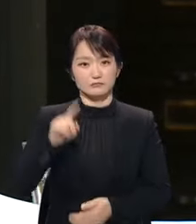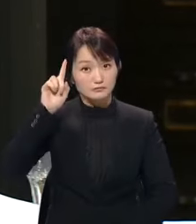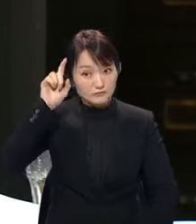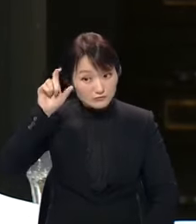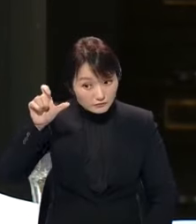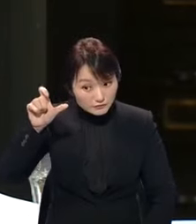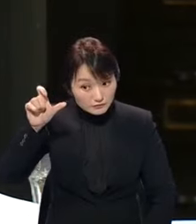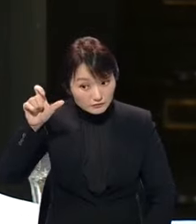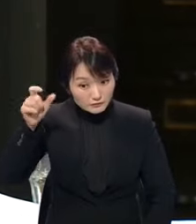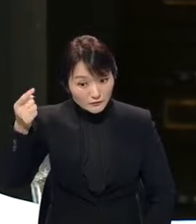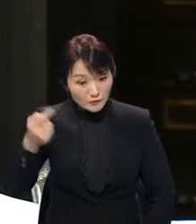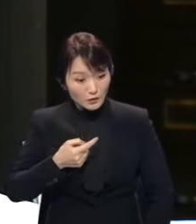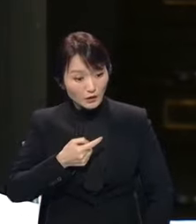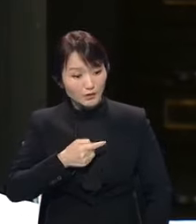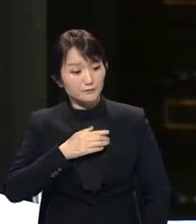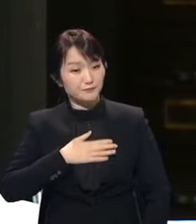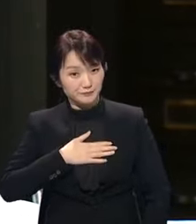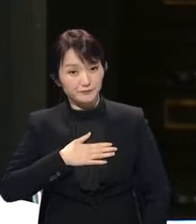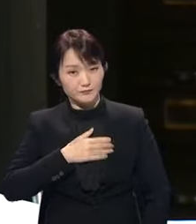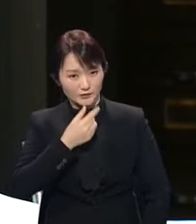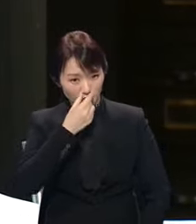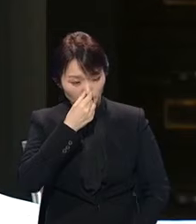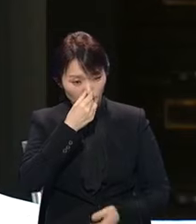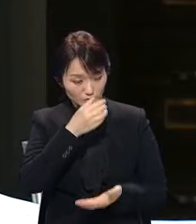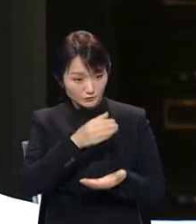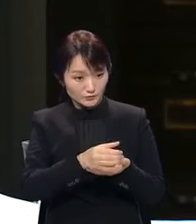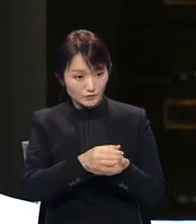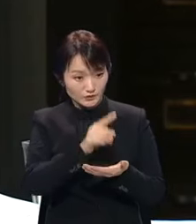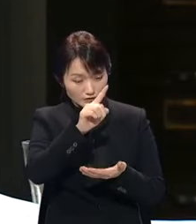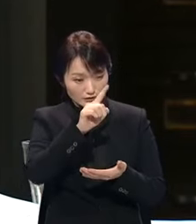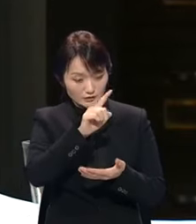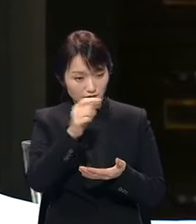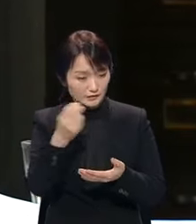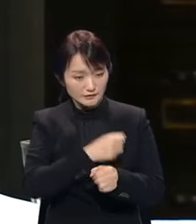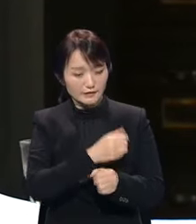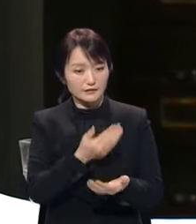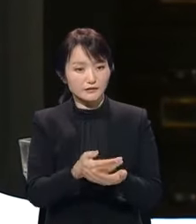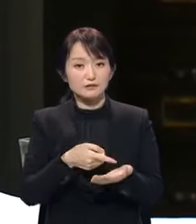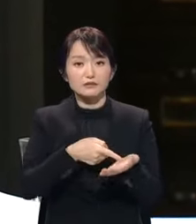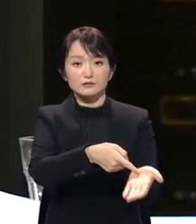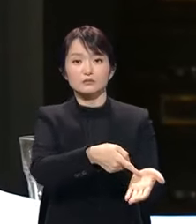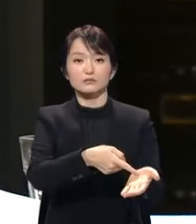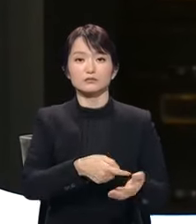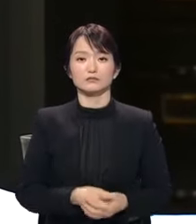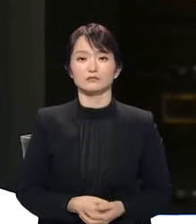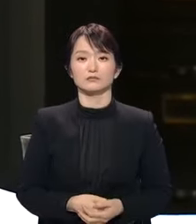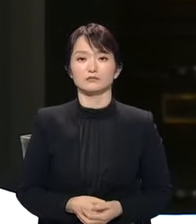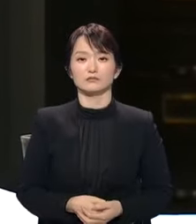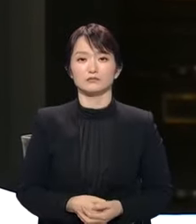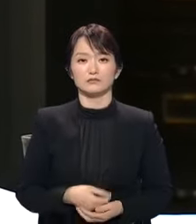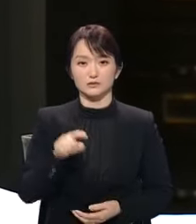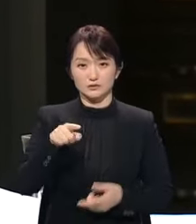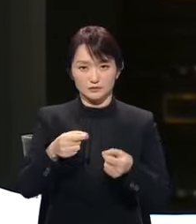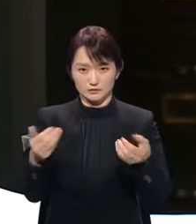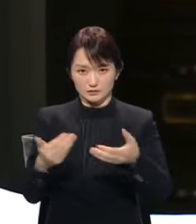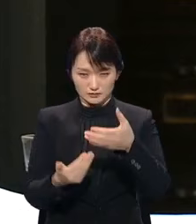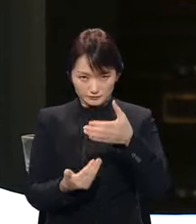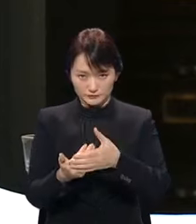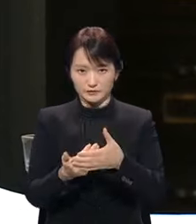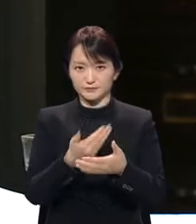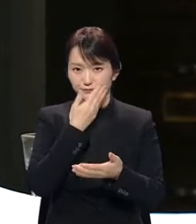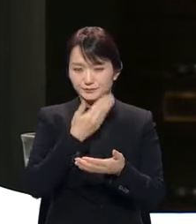왔어도 알아봤죠. 그때 못 받았던 소주값 계산을 다시 요구했다고 합니다. 자, 그런데 이런 일이 벌어졌다는 거죠.